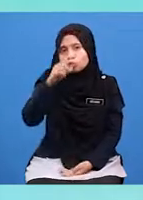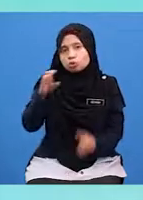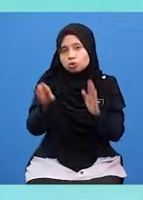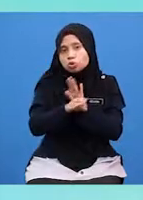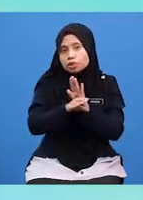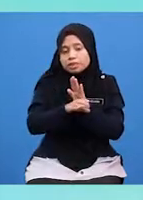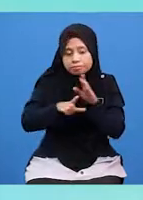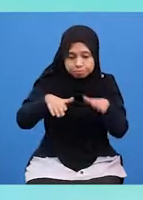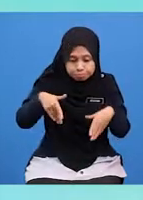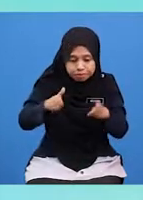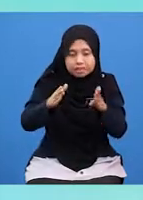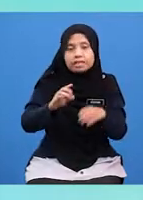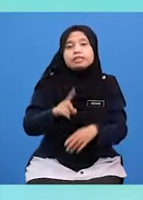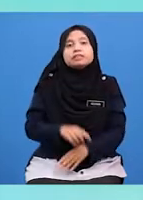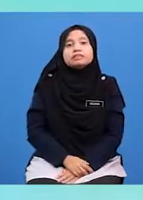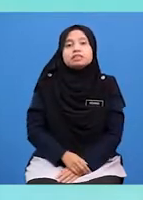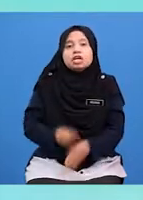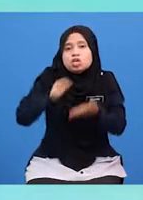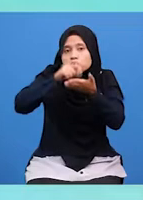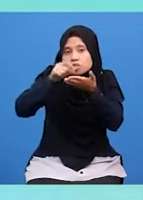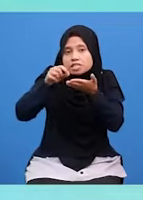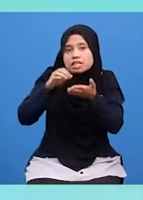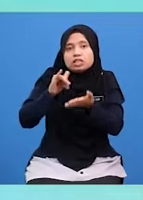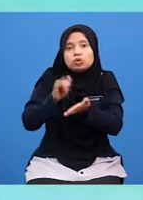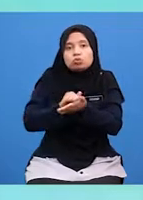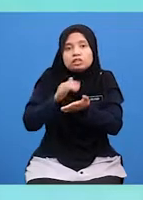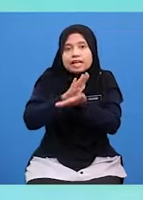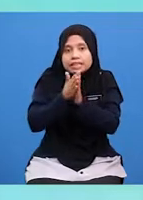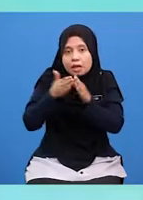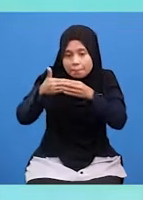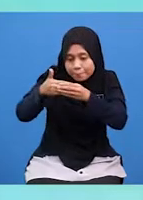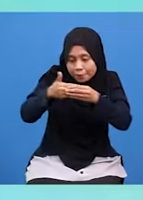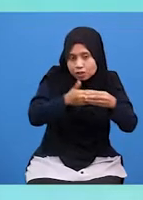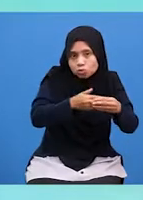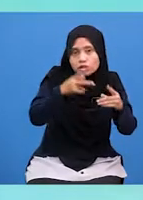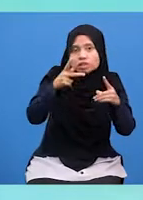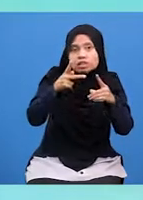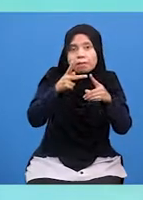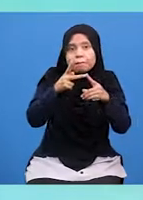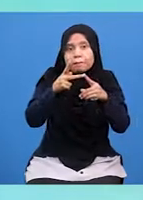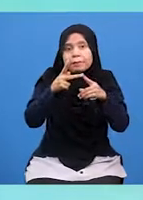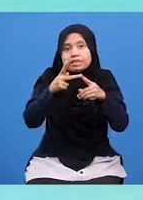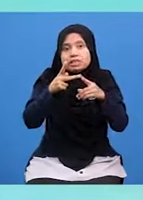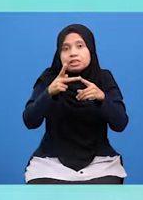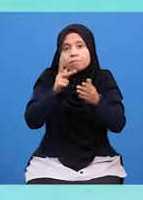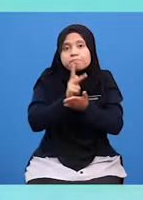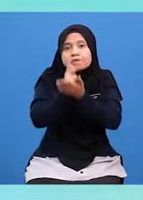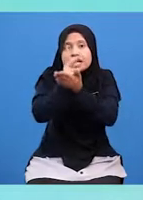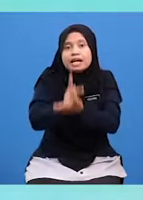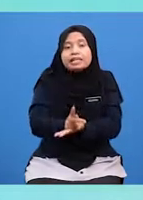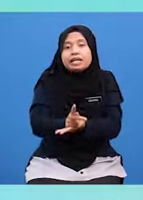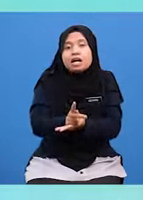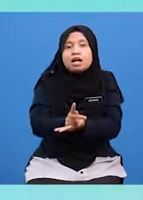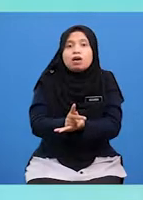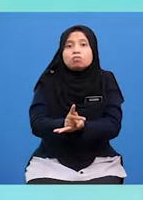untuk mencontohi langkahnya. Catatan beliau juga menjadi panduan kepada pelayar Eropah yang